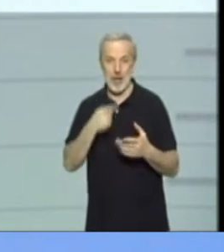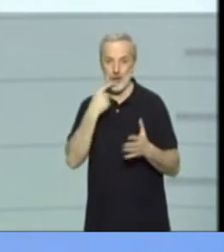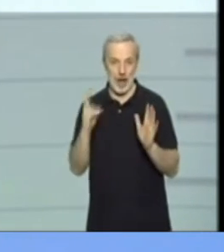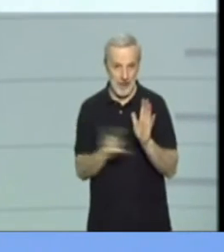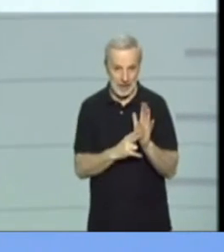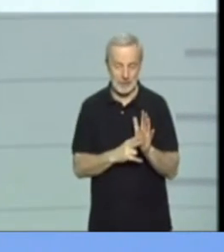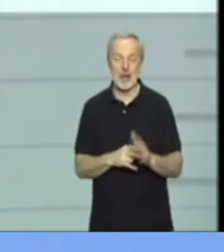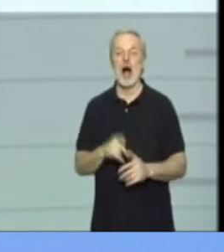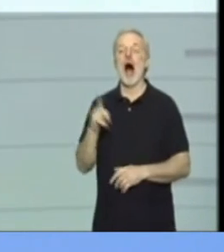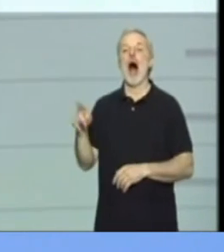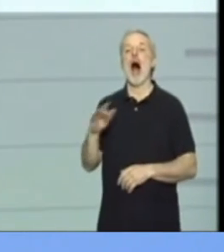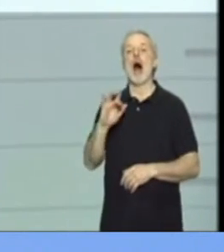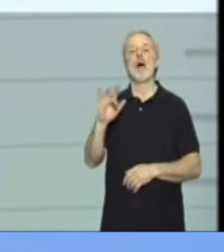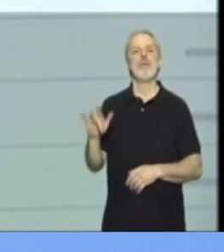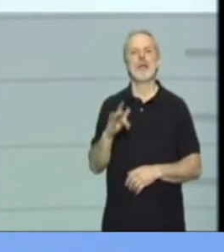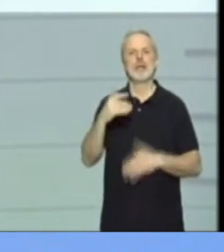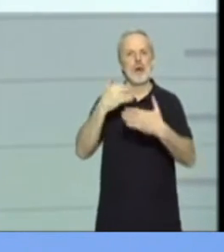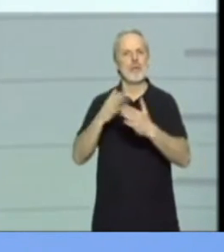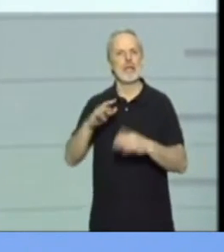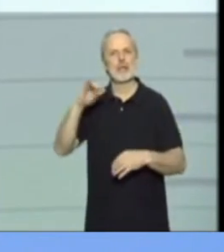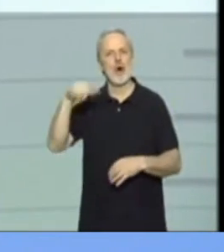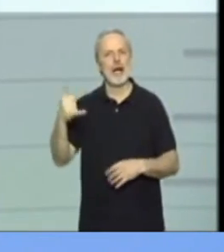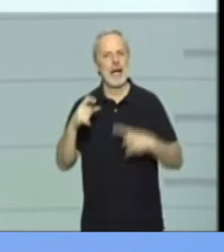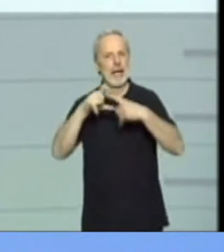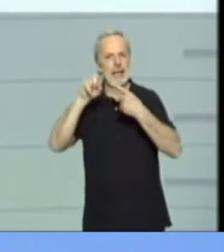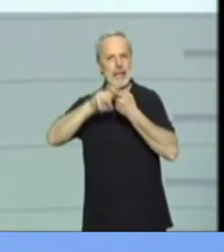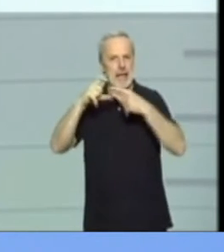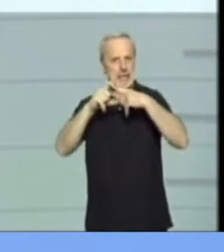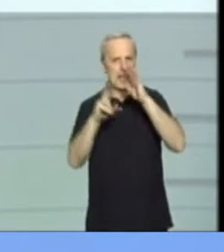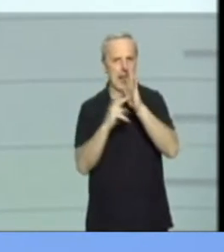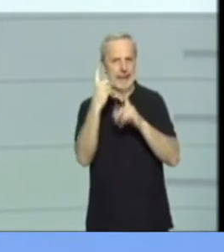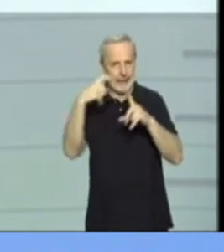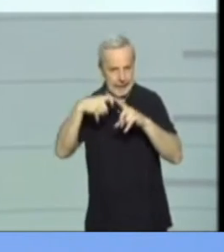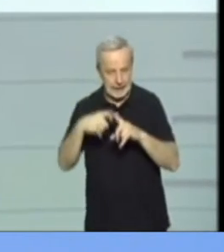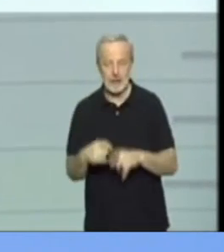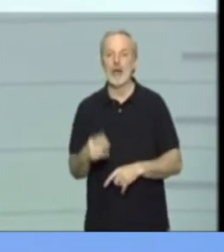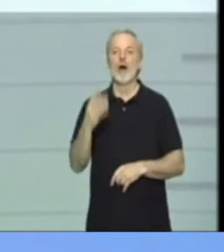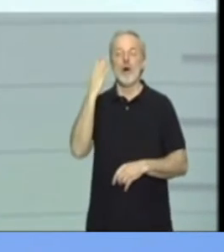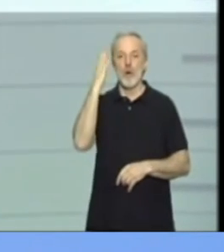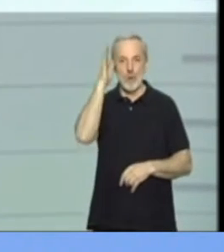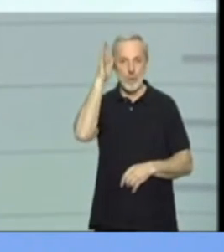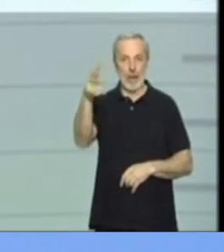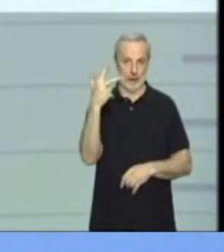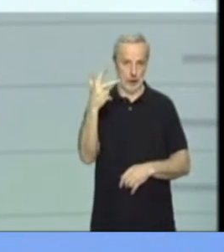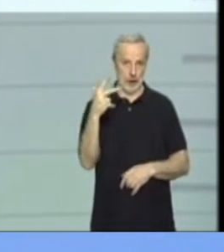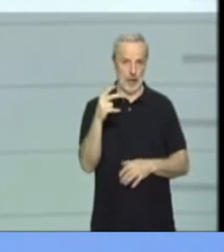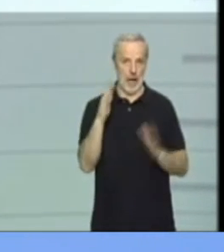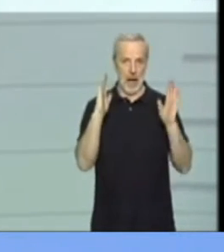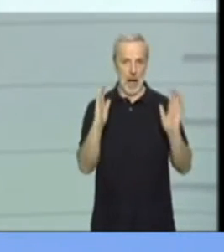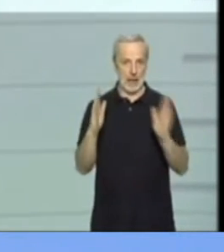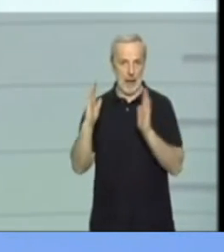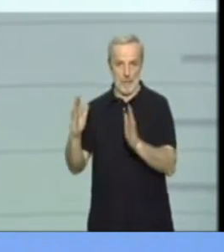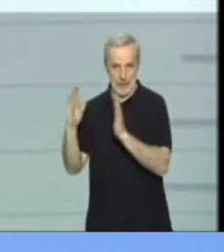kolem Jeseníku a čekají nás 3 náročné etapy. Přijde tam